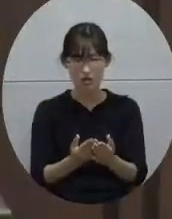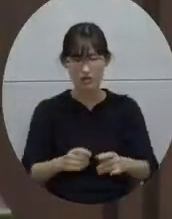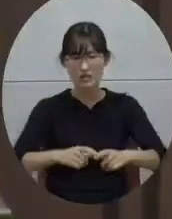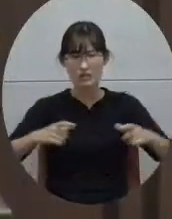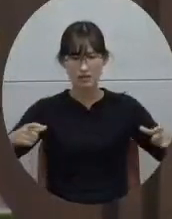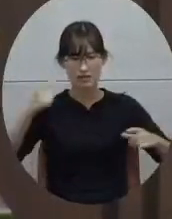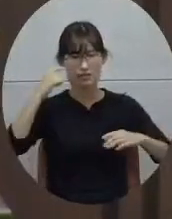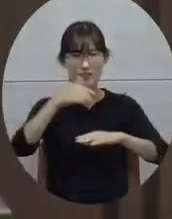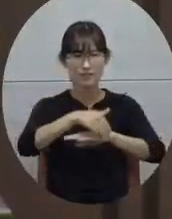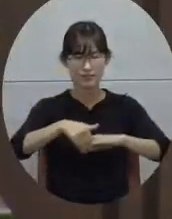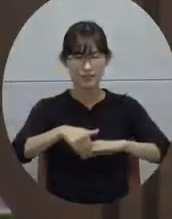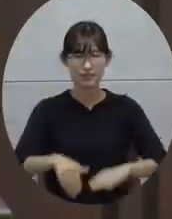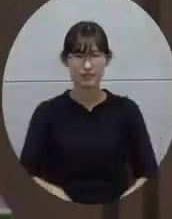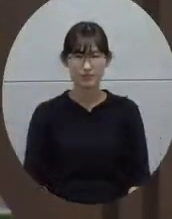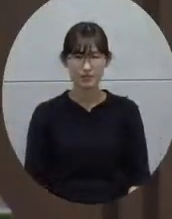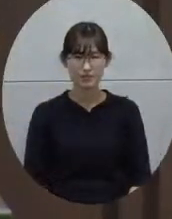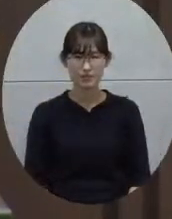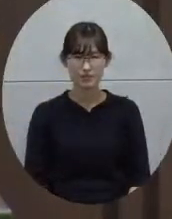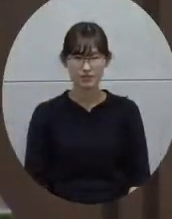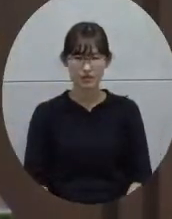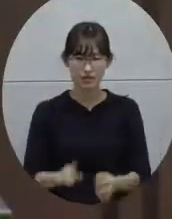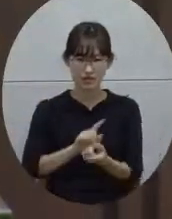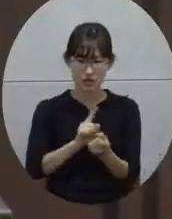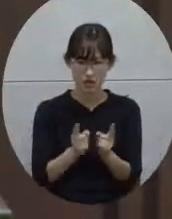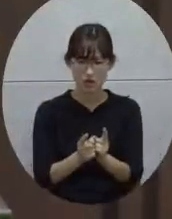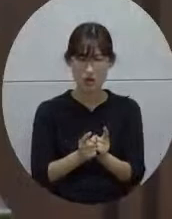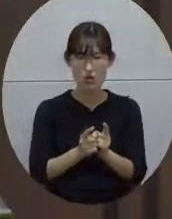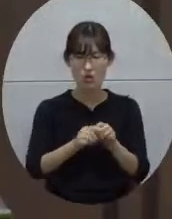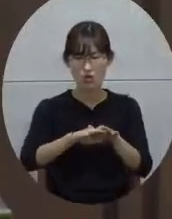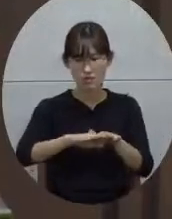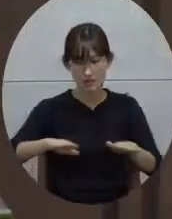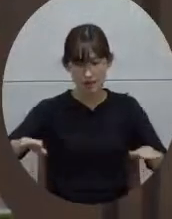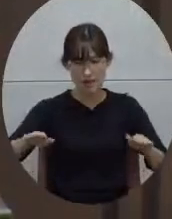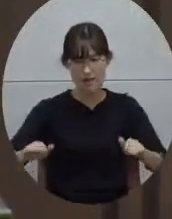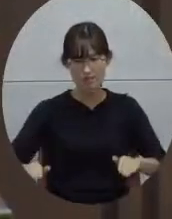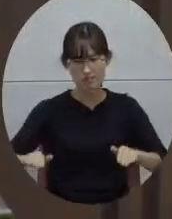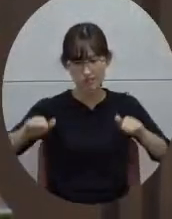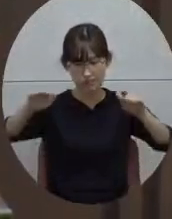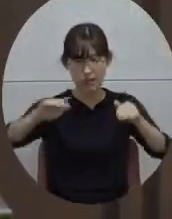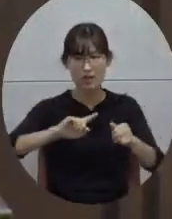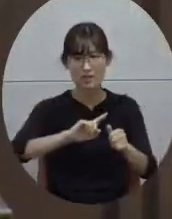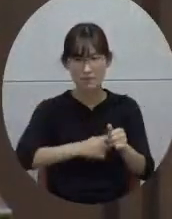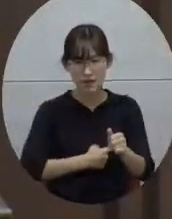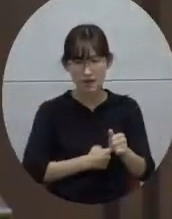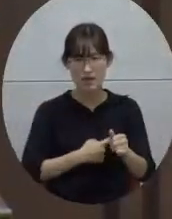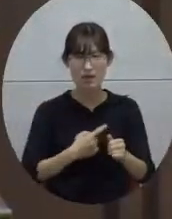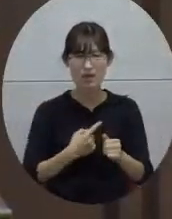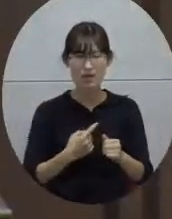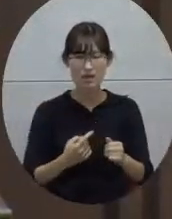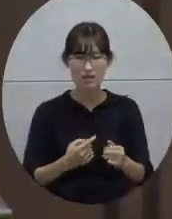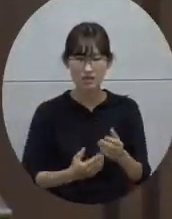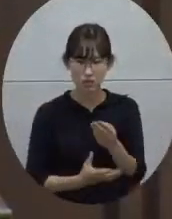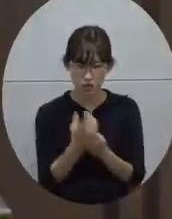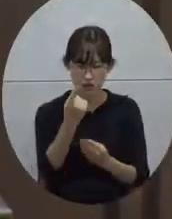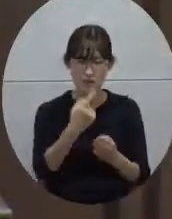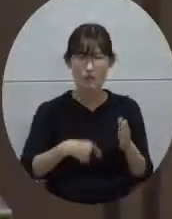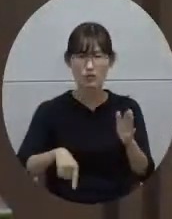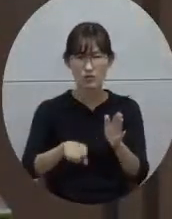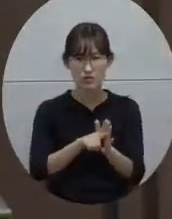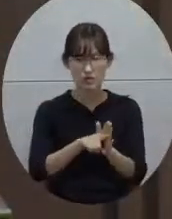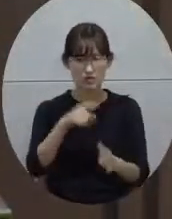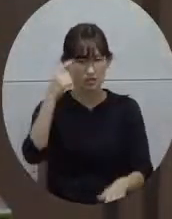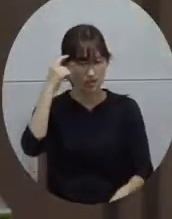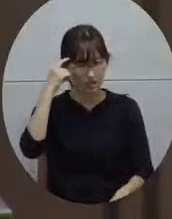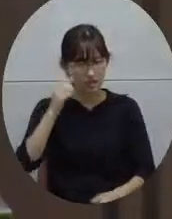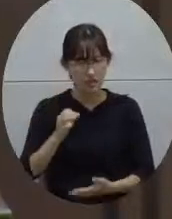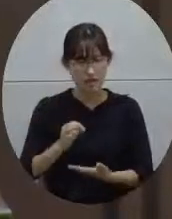도시와 농촌의 균형 있는 성장 발전을 통해 물리적 통합을 넘어 화학적 통합을 이룰 수 있도록 통합의 정신과